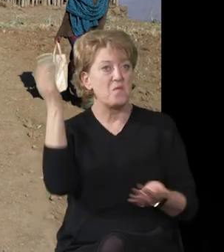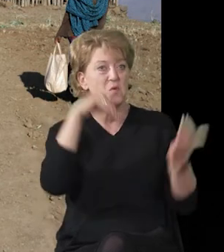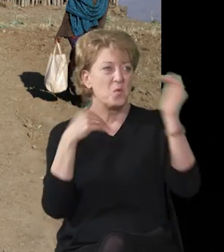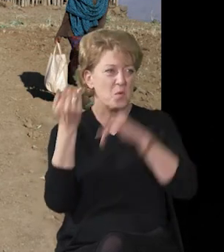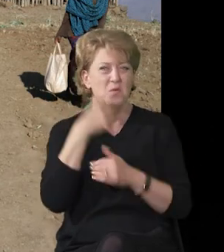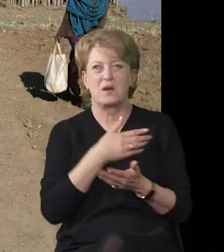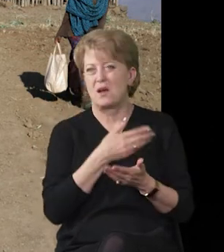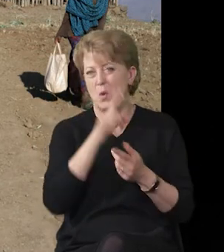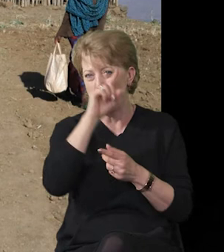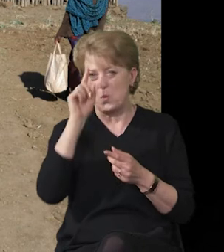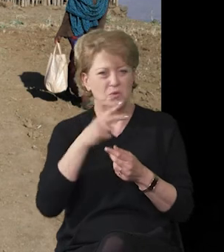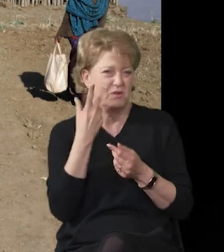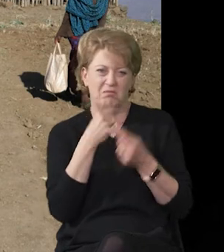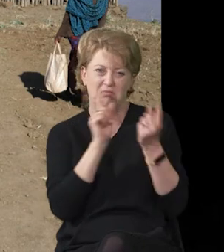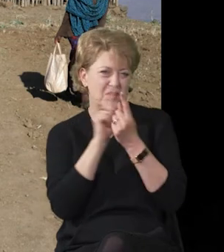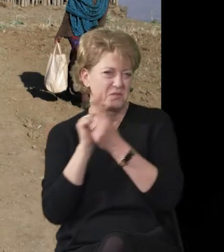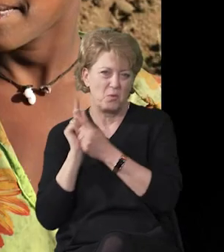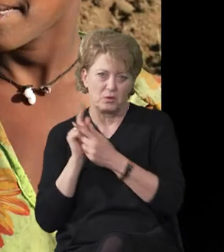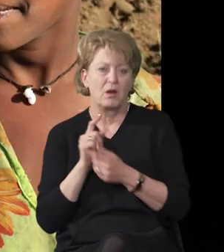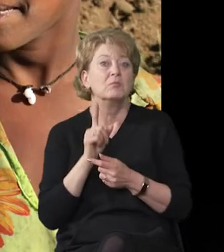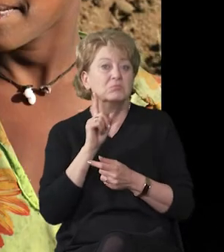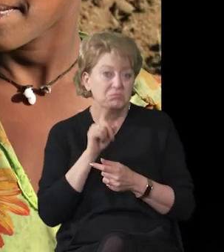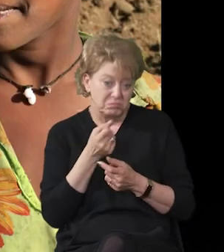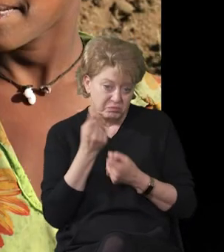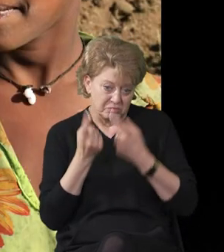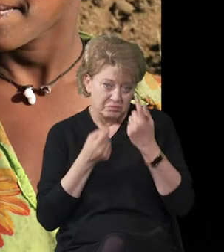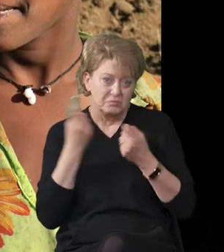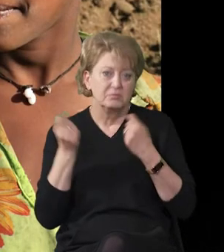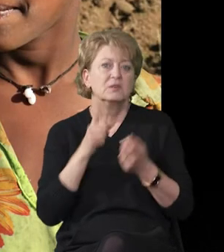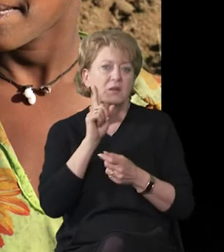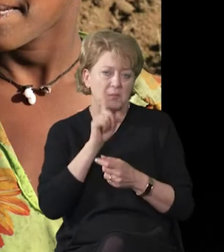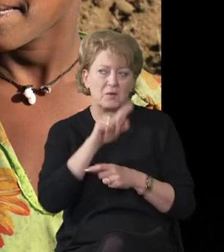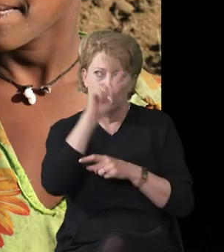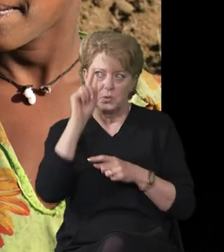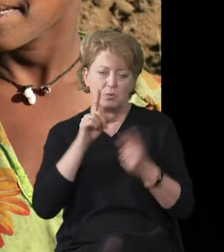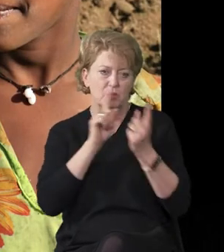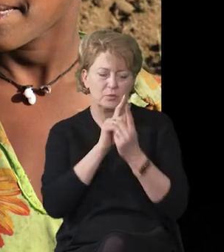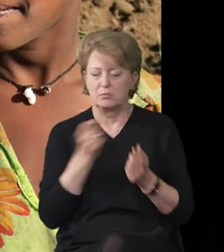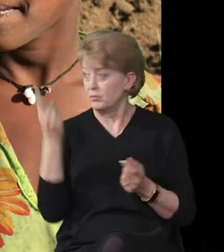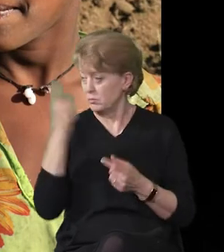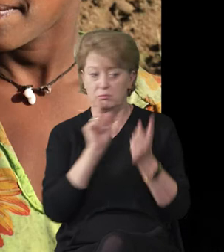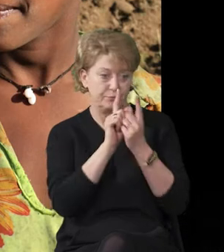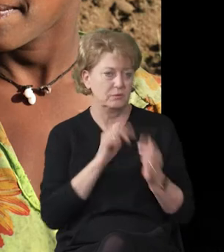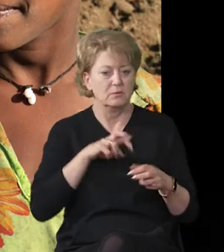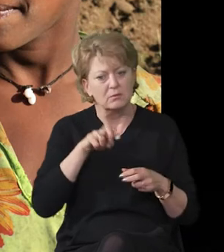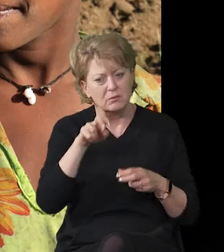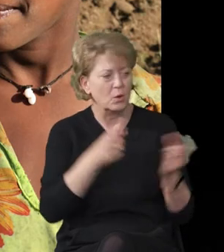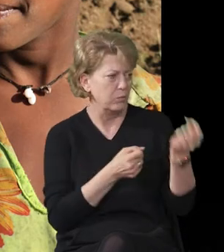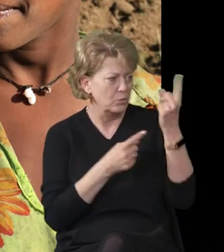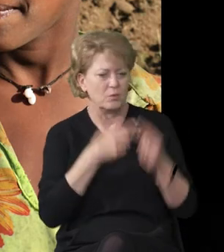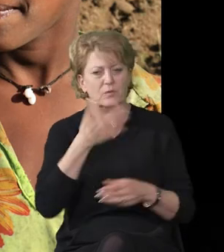jest bardzo licznym krajem i w zasadzie no, bardzo ciężko jest o miejsce bezludne. Zewsząd pojawiają się ludzie, zwłaszcza dzieciaki, które